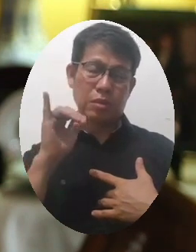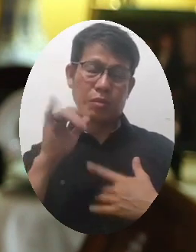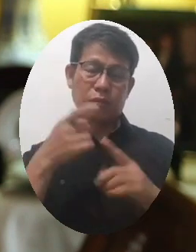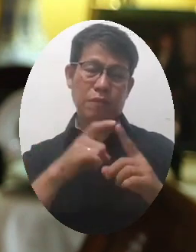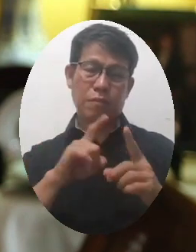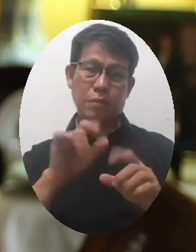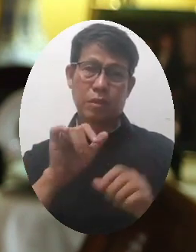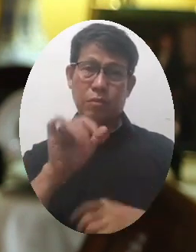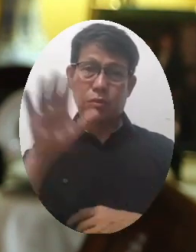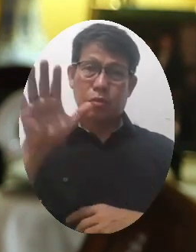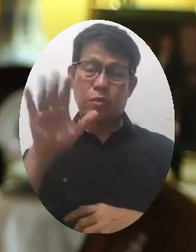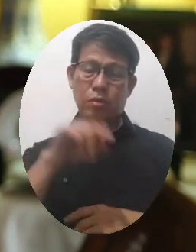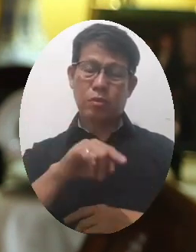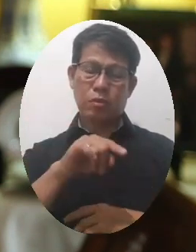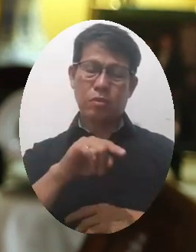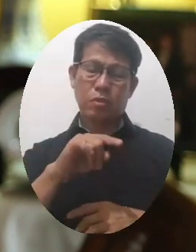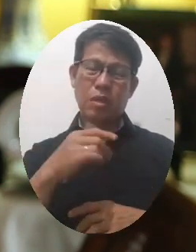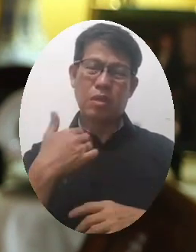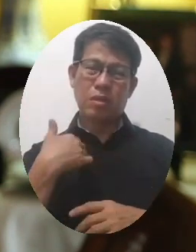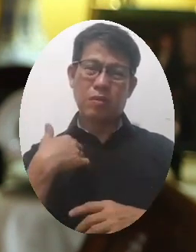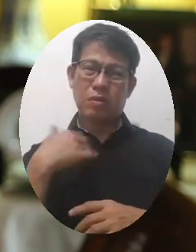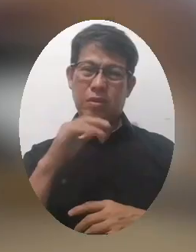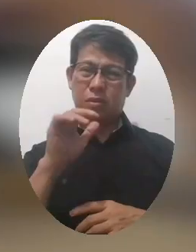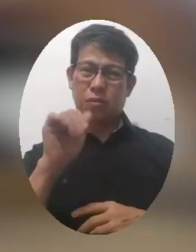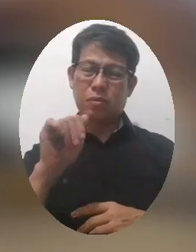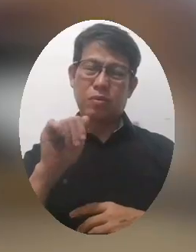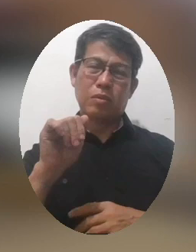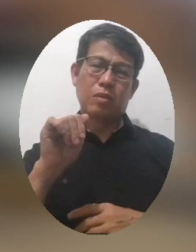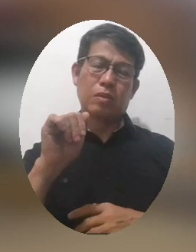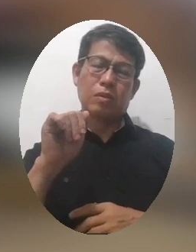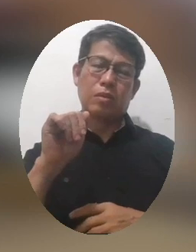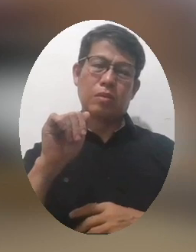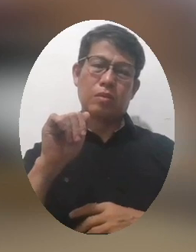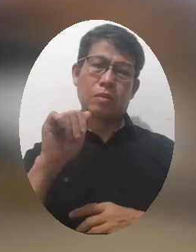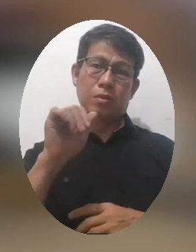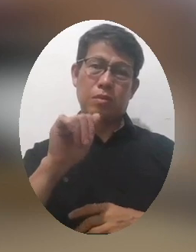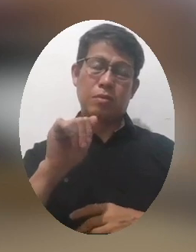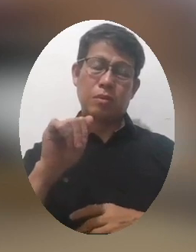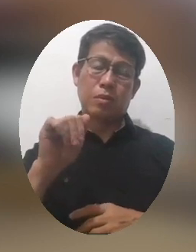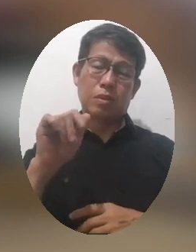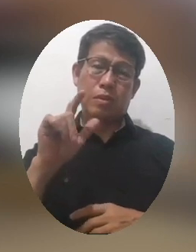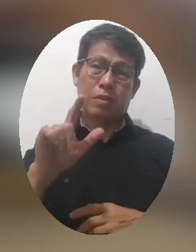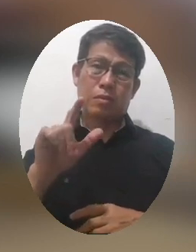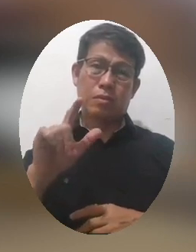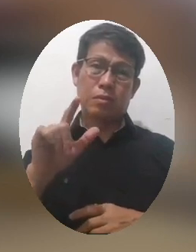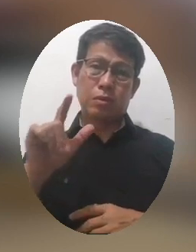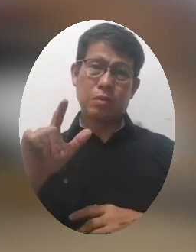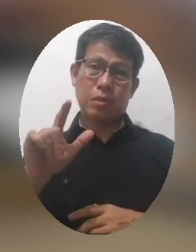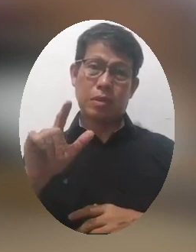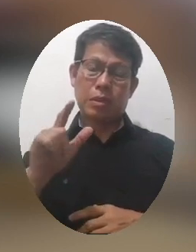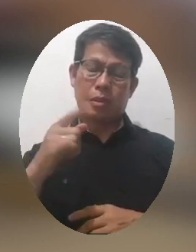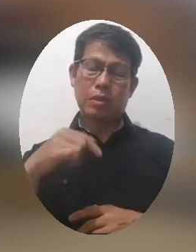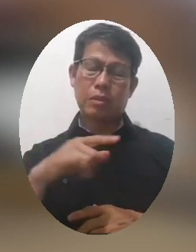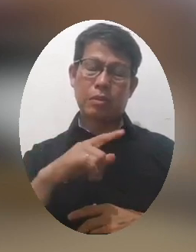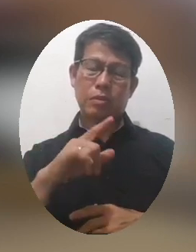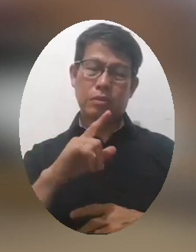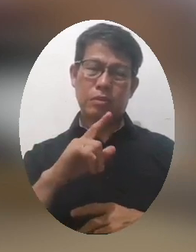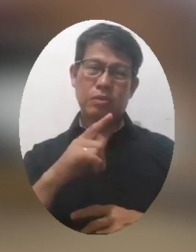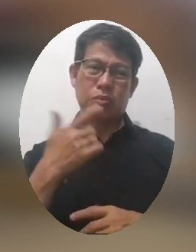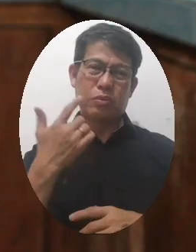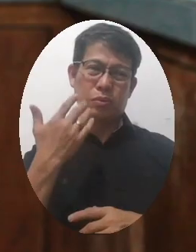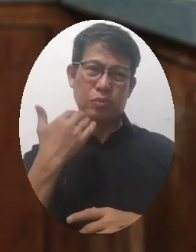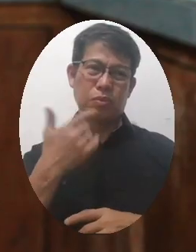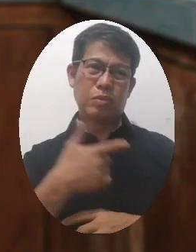batang taga-Kupa ng Antipolo. Ang batang ito ay merong acute lymphoblastic leukemia. Pang-injection po ng pang-baby, hindi siya nabigyan